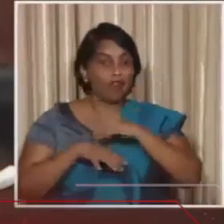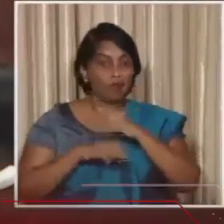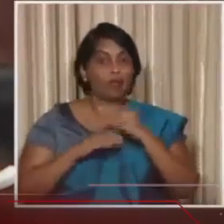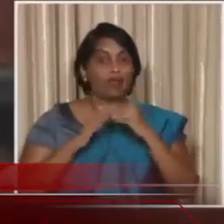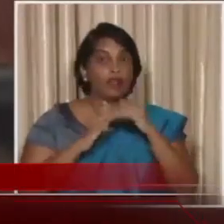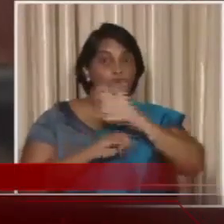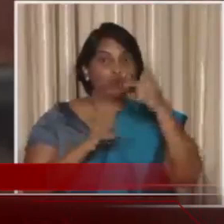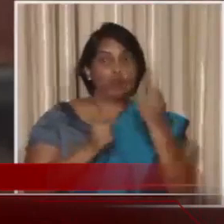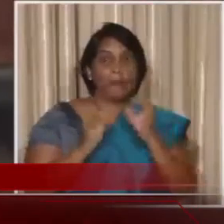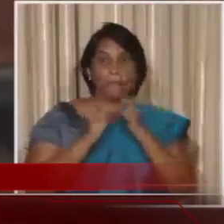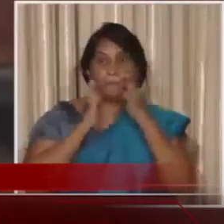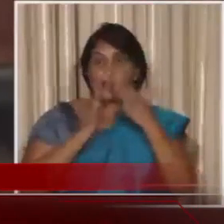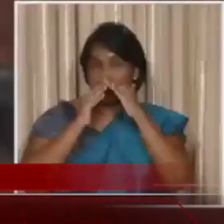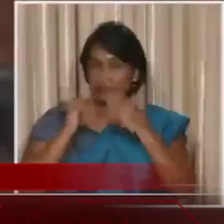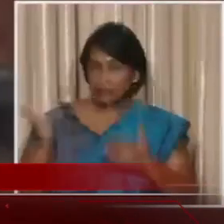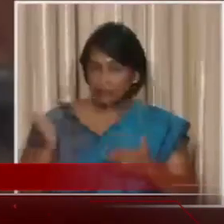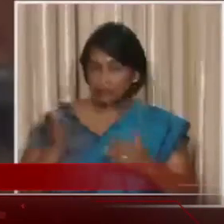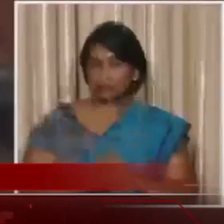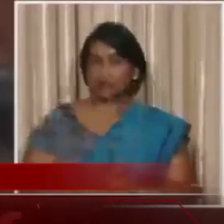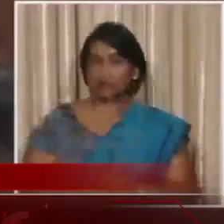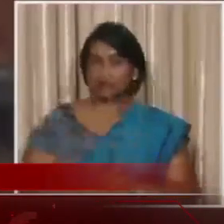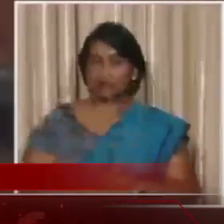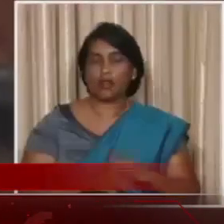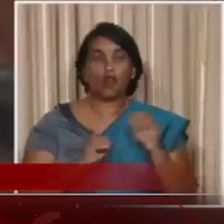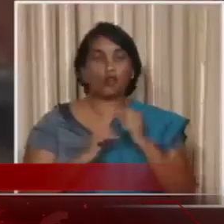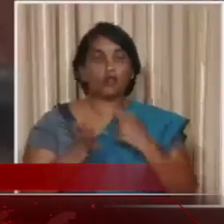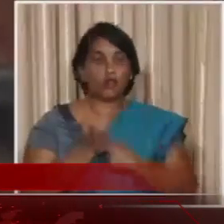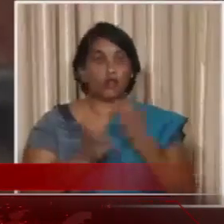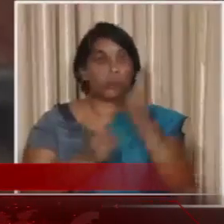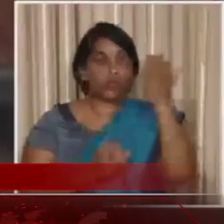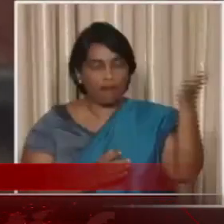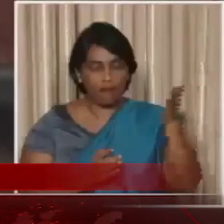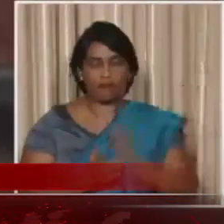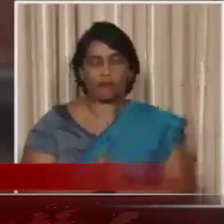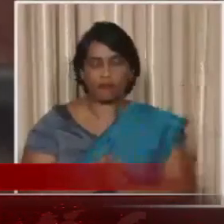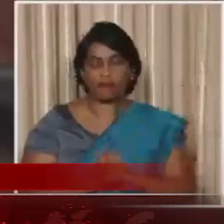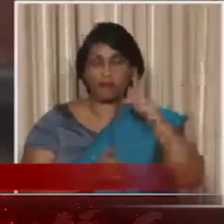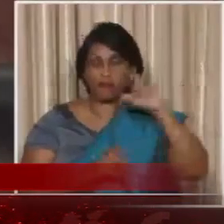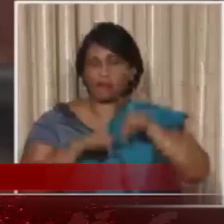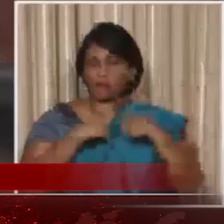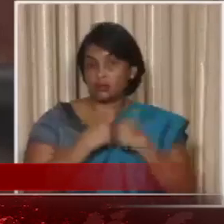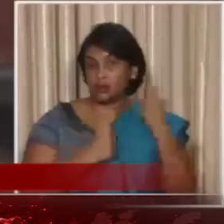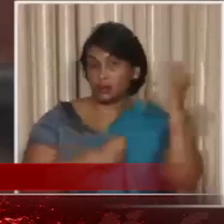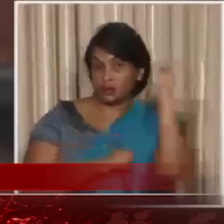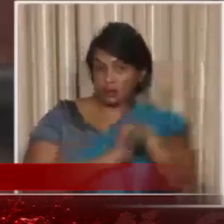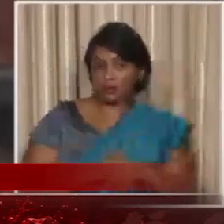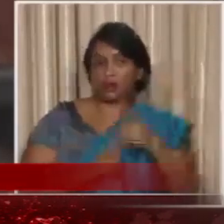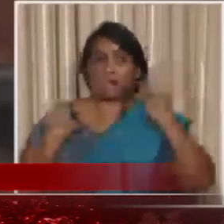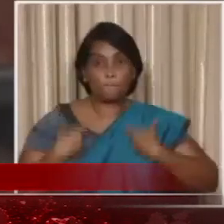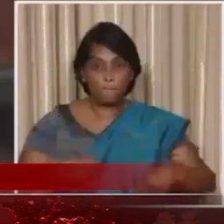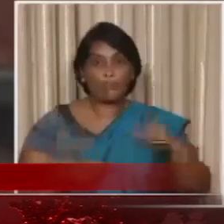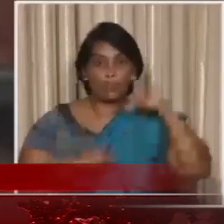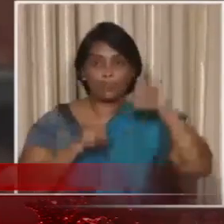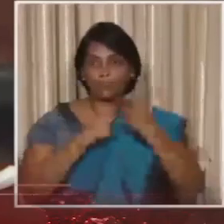මහජනගේ ධනය බැසිල් රාජපක්ෂගේ පුෂ්පරාජ පක්ෂගේ account එකේ සල්ලි තියෙනවා චීන සමාගම් දීපු මහින්ද රාජපක්ෂ දීලා තියෙන